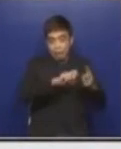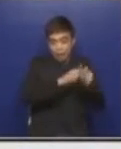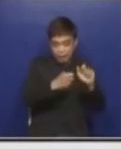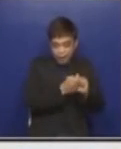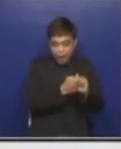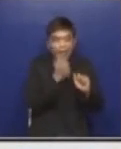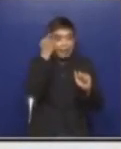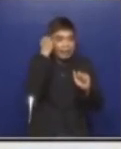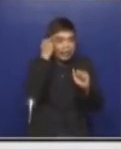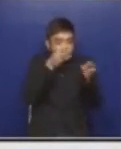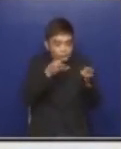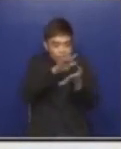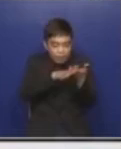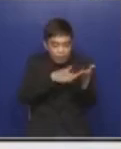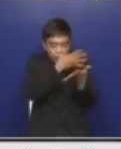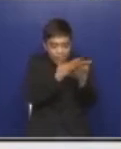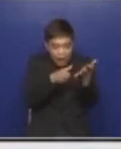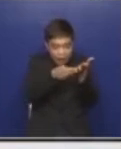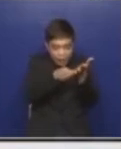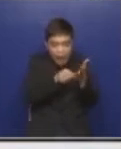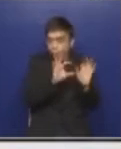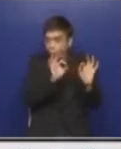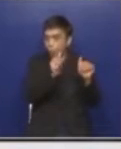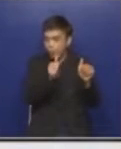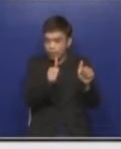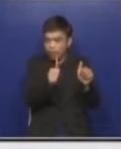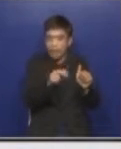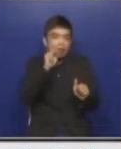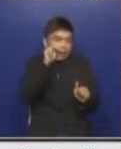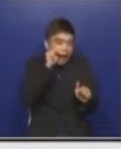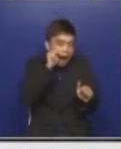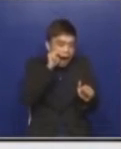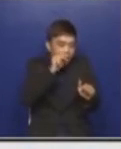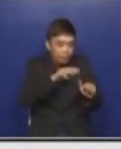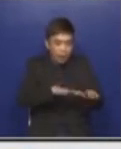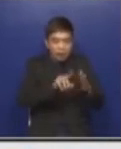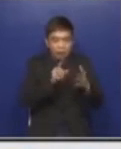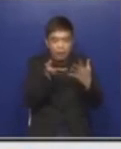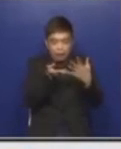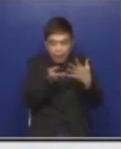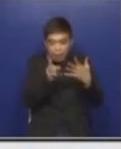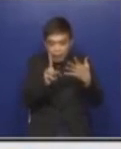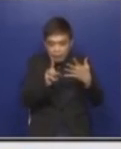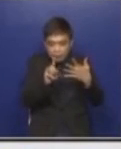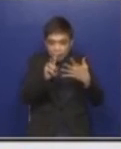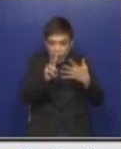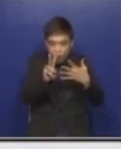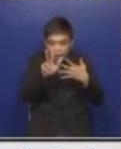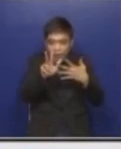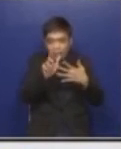างดียิ่งครับแบ่งพื้นที่เป็นพื้นที่ชุ่มน้ำระดับ1ระดับ2 1 AB นะ